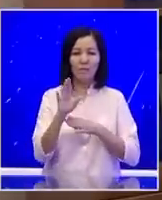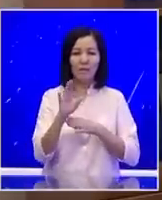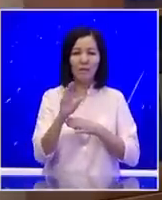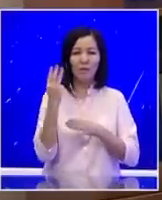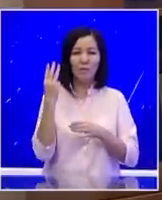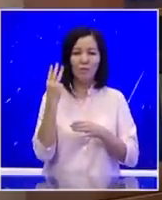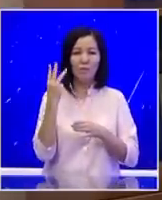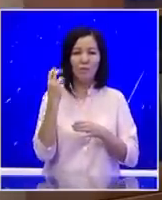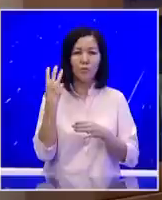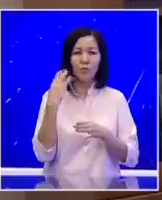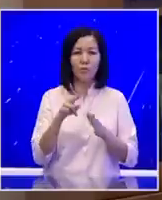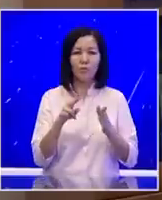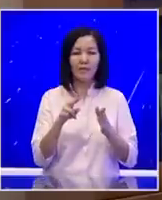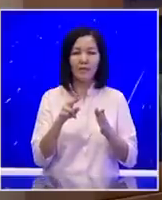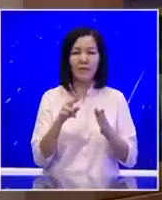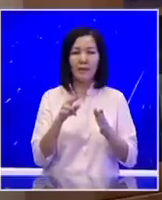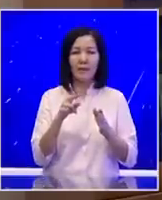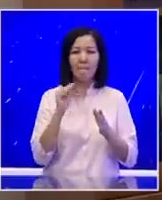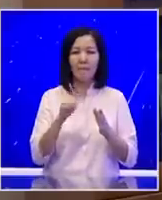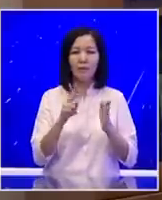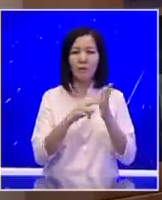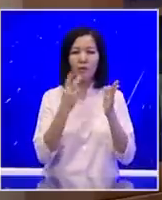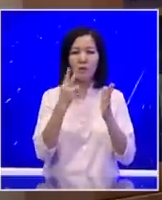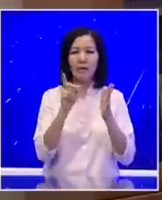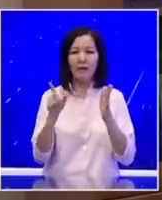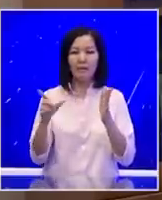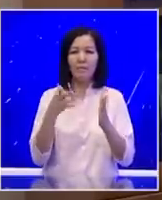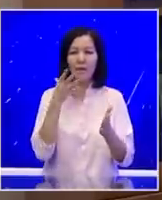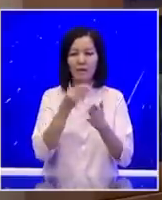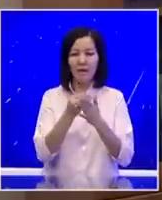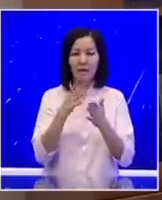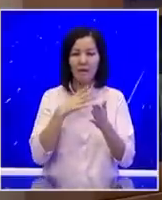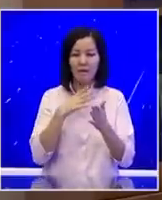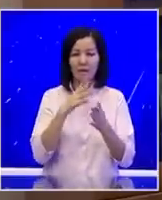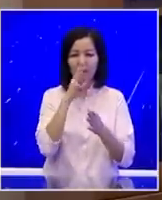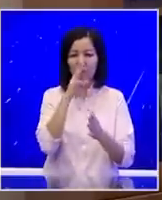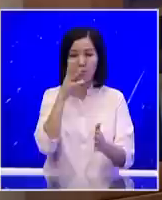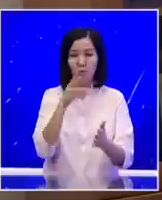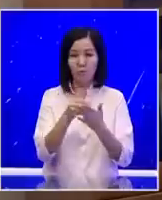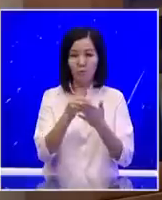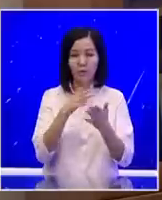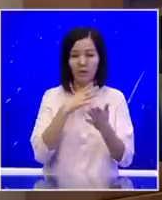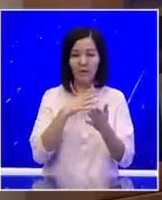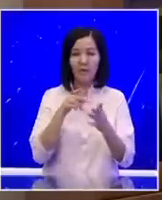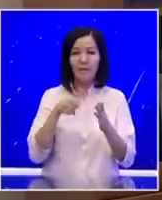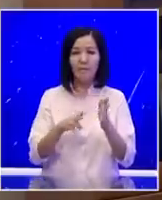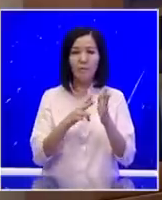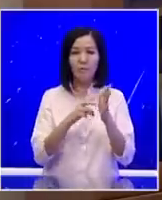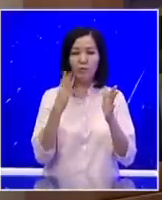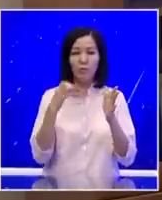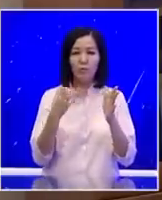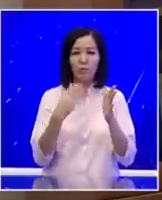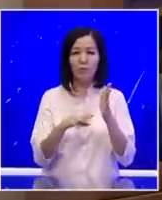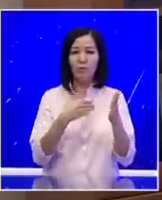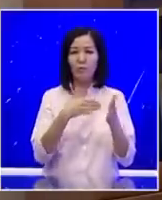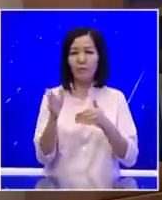жасағандардың 390.752 адамы тағайындалды, 322.250 адамына төленді. Ал 1437 адамға